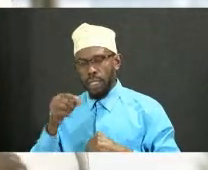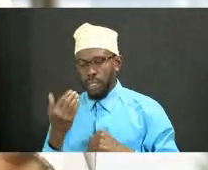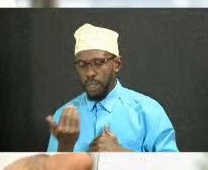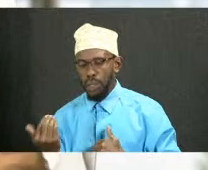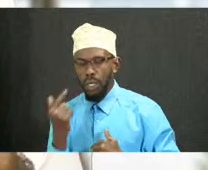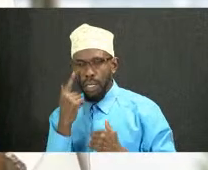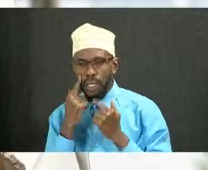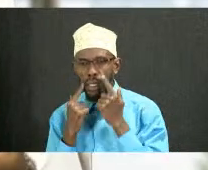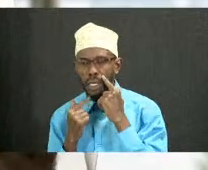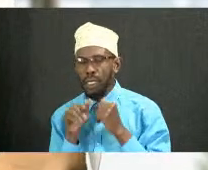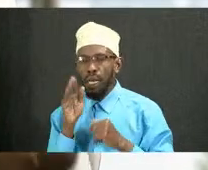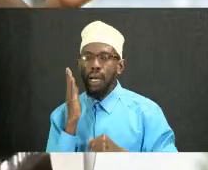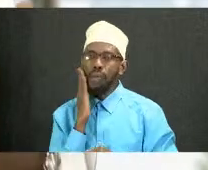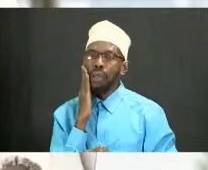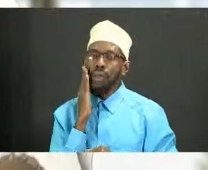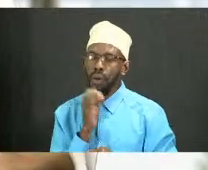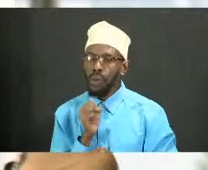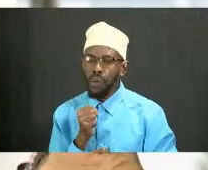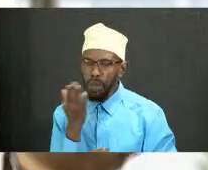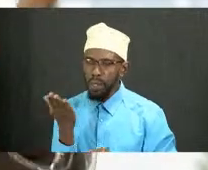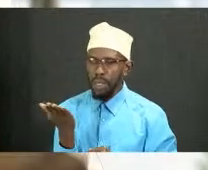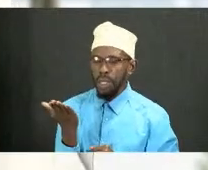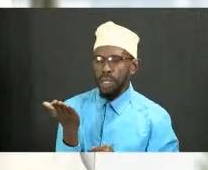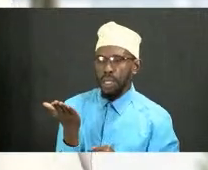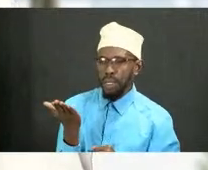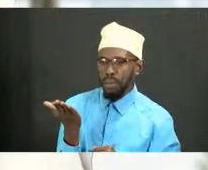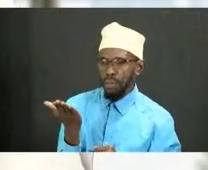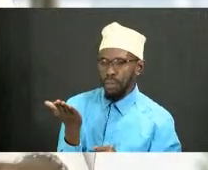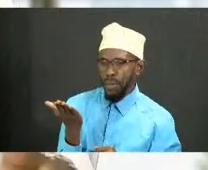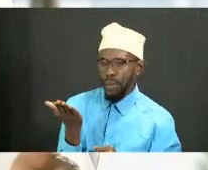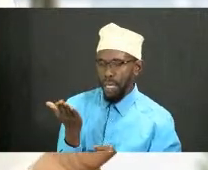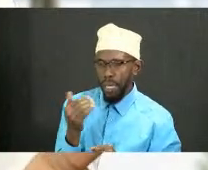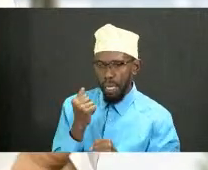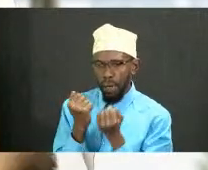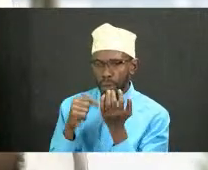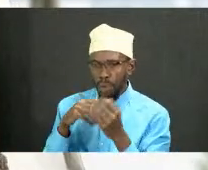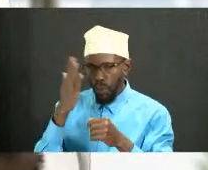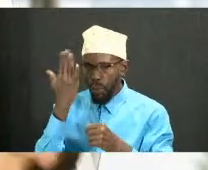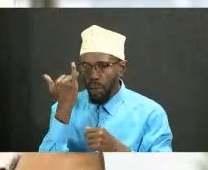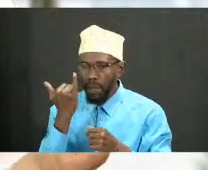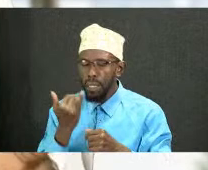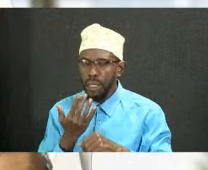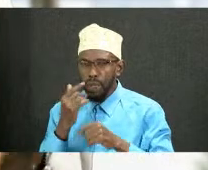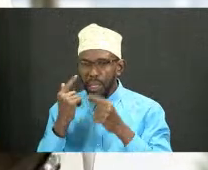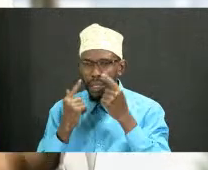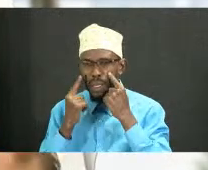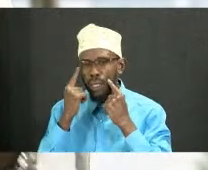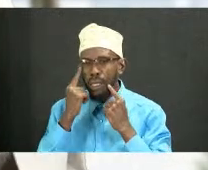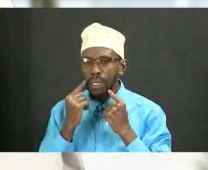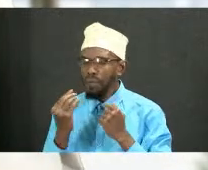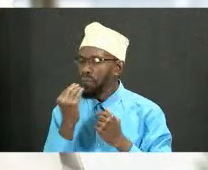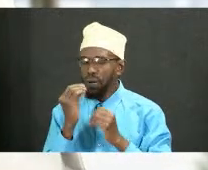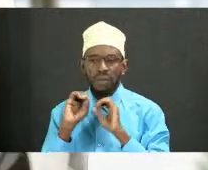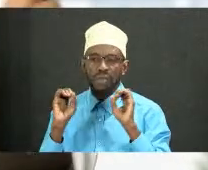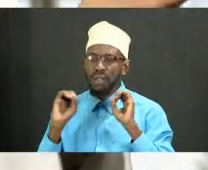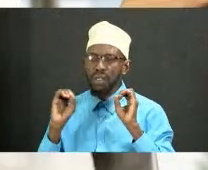akawakuta watoto wanalia, na muulize yule mama mtu mzima iko na wale watoto pale, akamwambia hawa watoto wanalia hawana chakula na